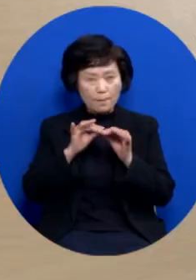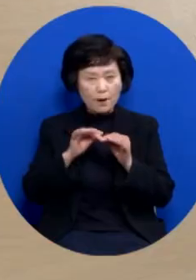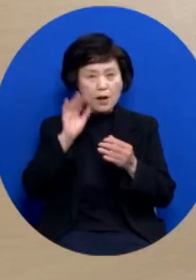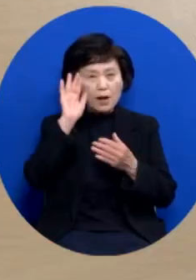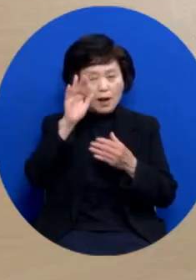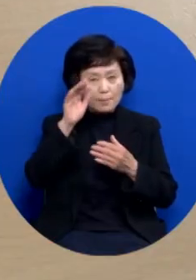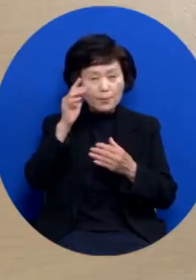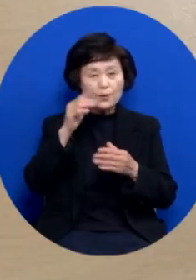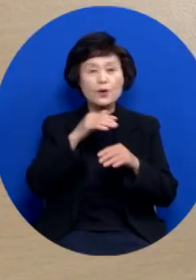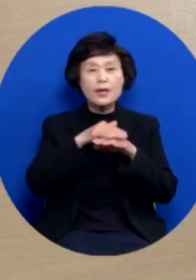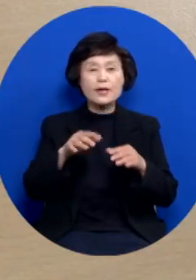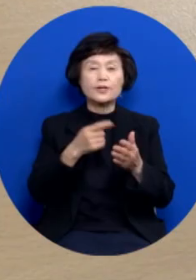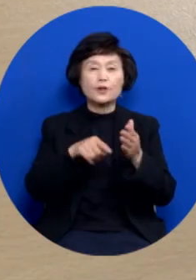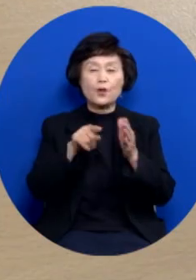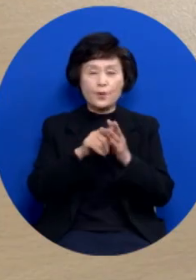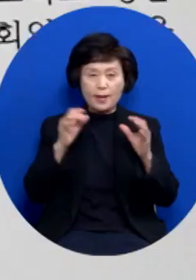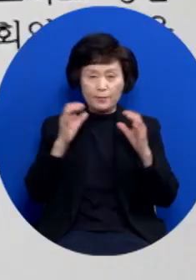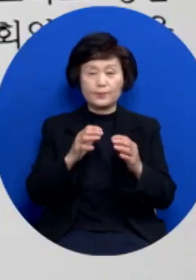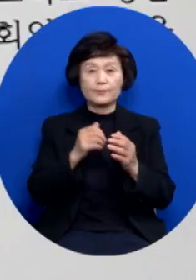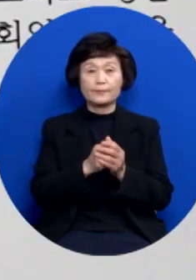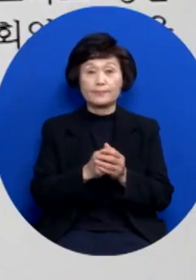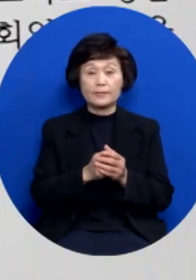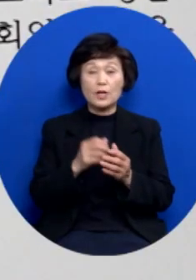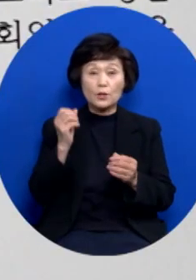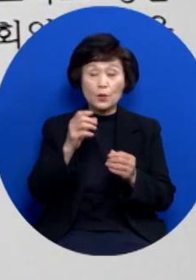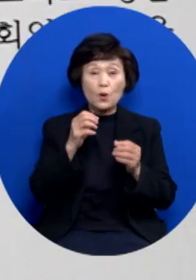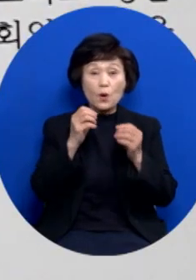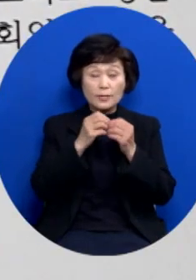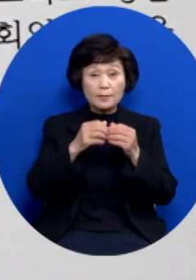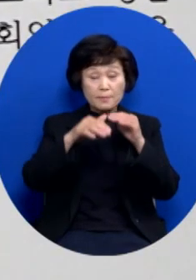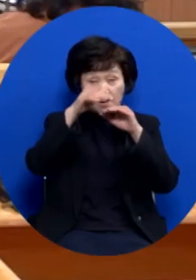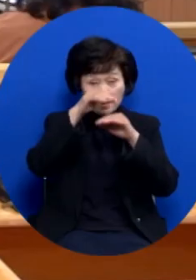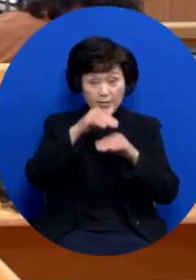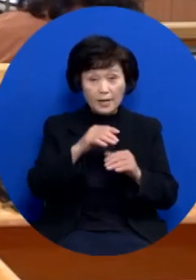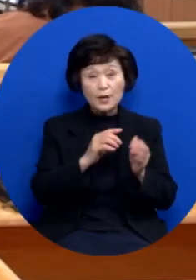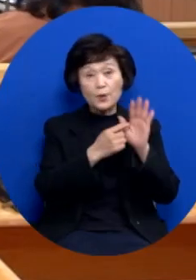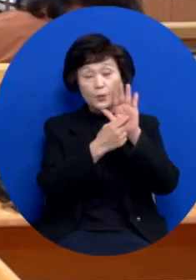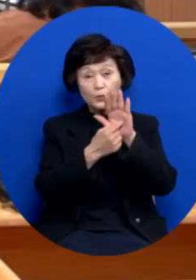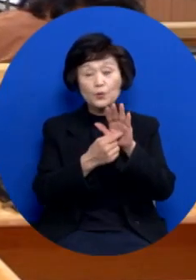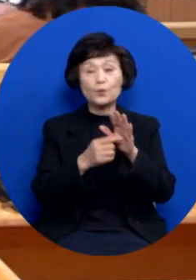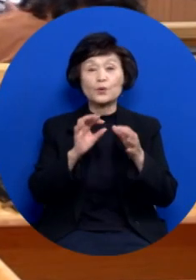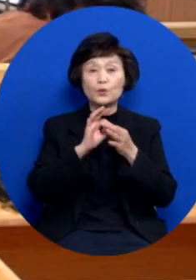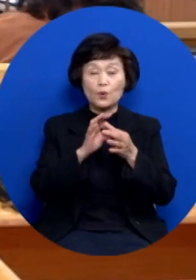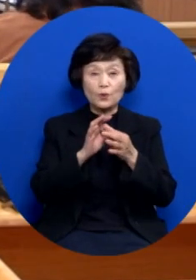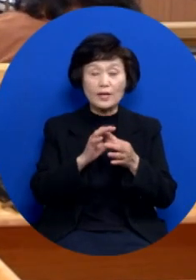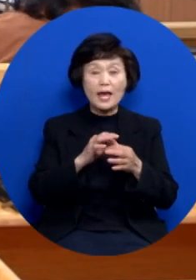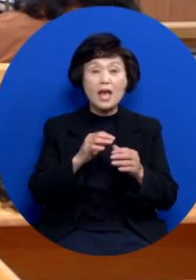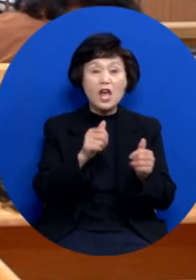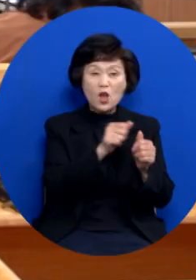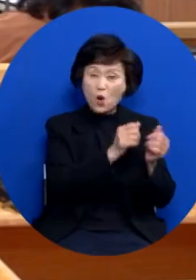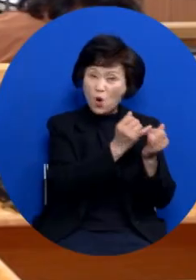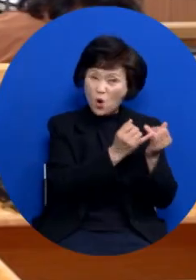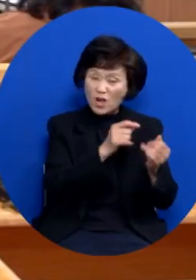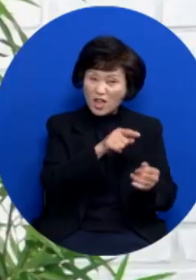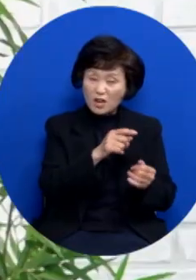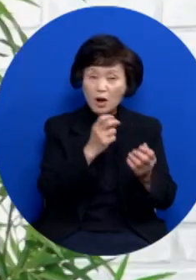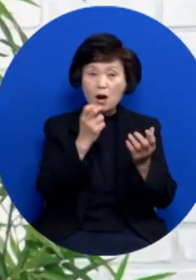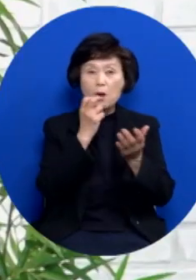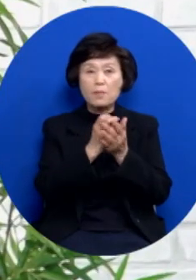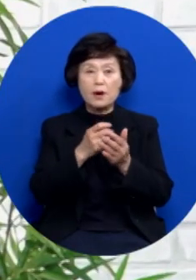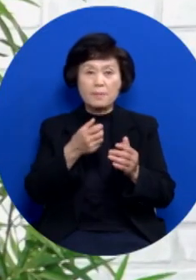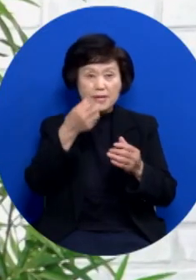대책을 모색했습니다. 또 이날 성명서를 통해 한국교회는 깨어서 동성혼과 동성애를 합법화하려는